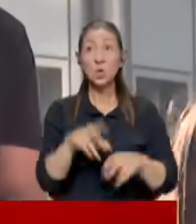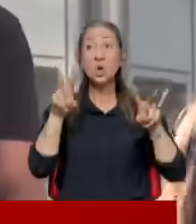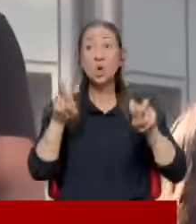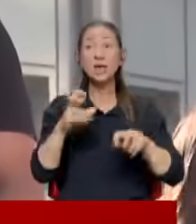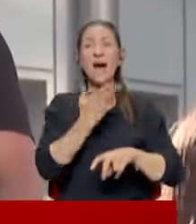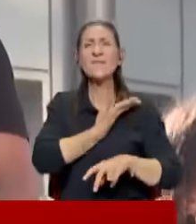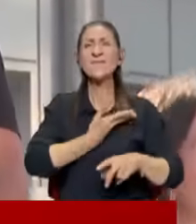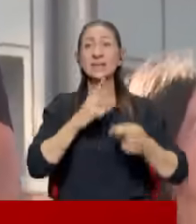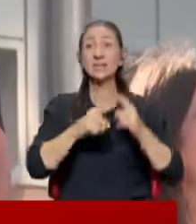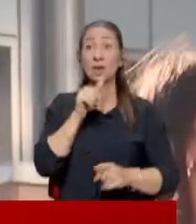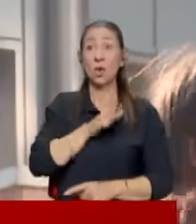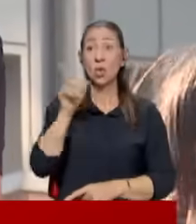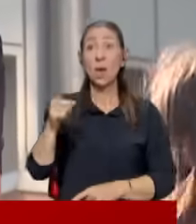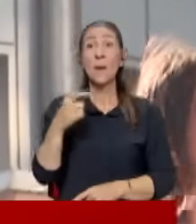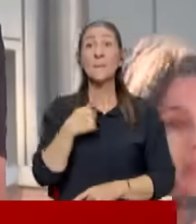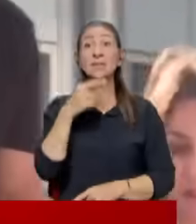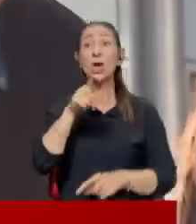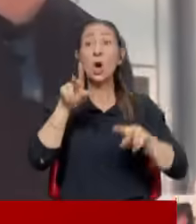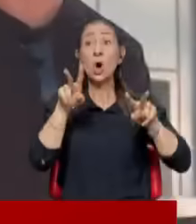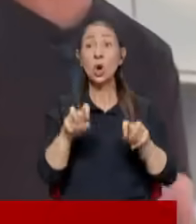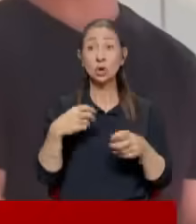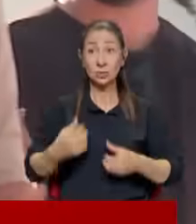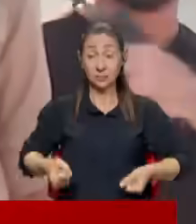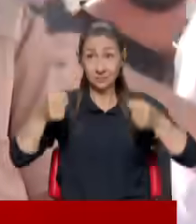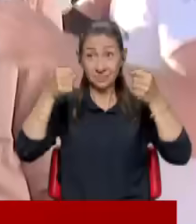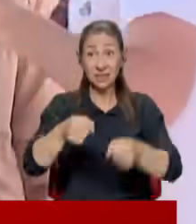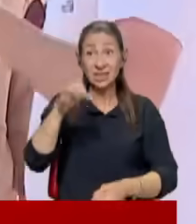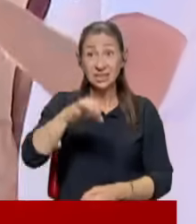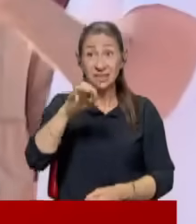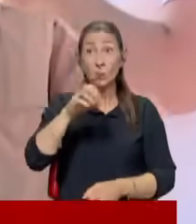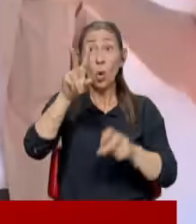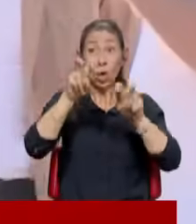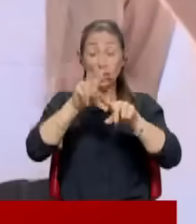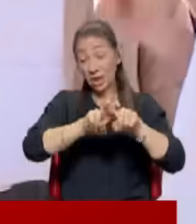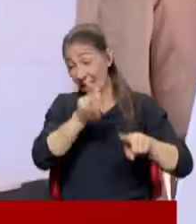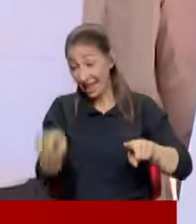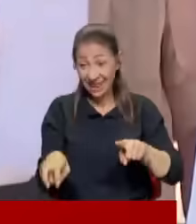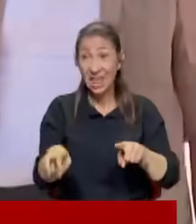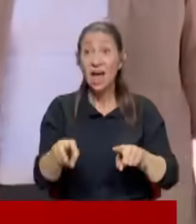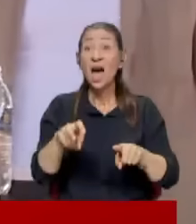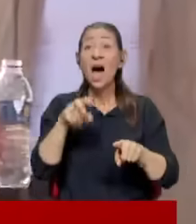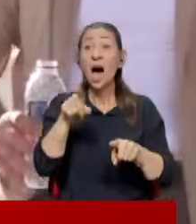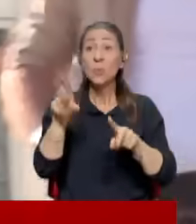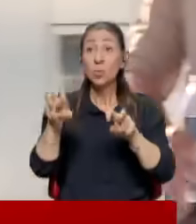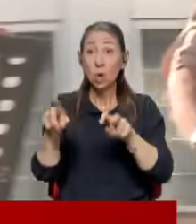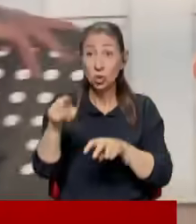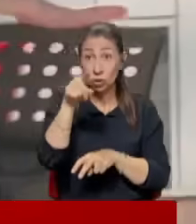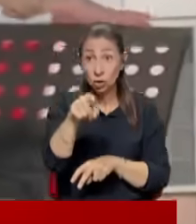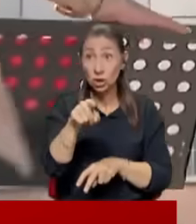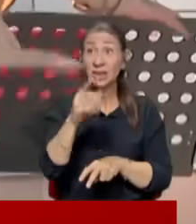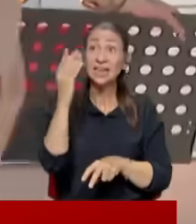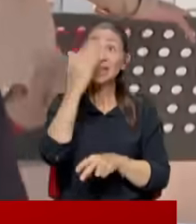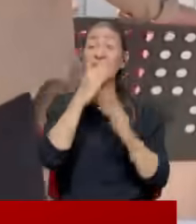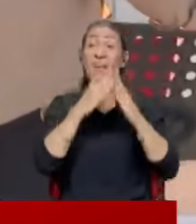sevdası Kemal Kılıçdaroğlu. Ben sana koltuk getirdim. Şimdi iyi koltuktan al bu koltuğu,